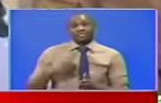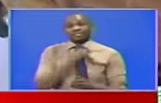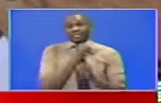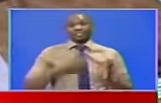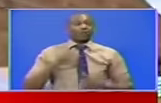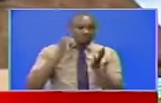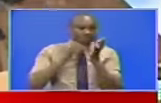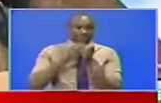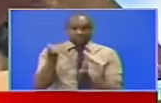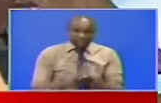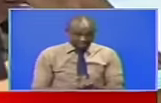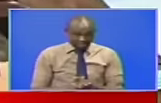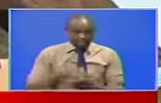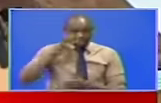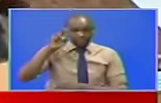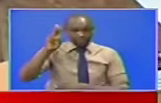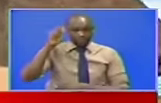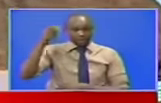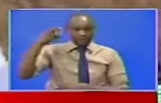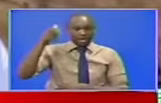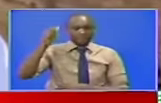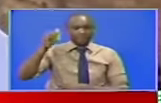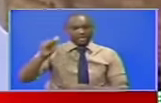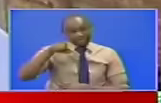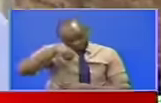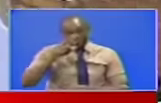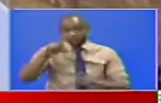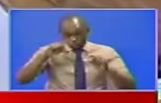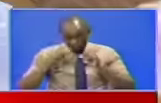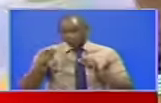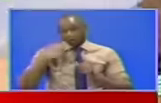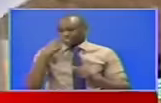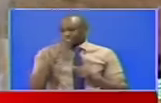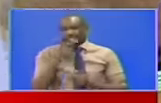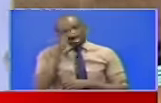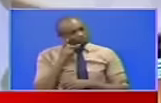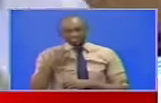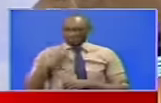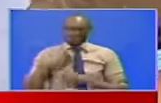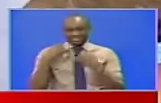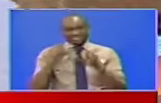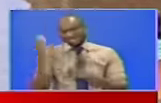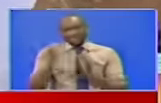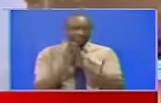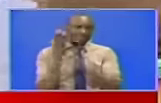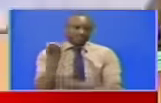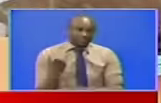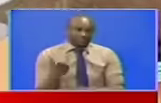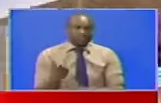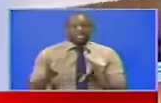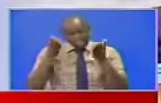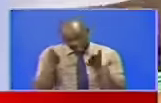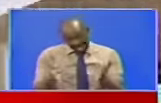Machakos. Johnson Murama. Murama akaja akaniambia mimi Kalonzo nimepitia dirisha kwa hiyo bash.